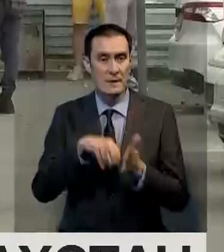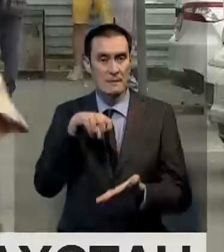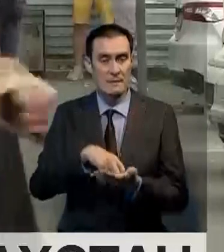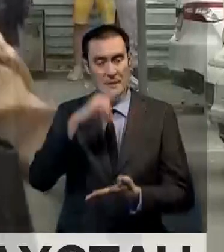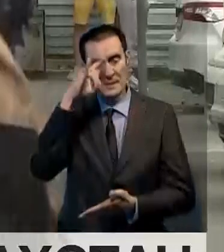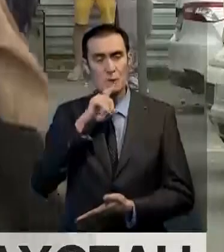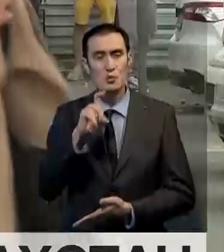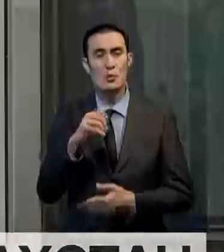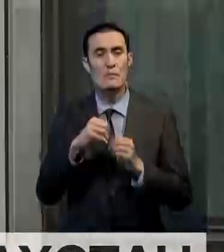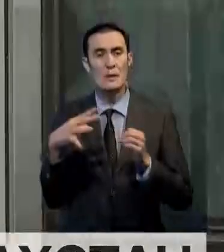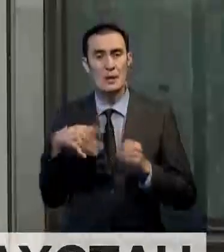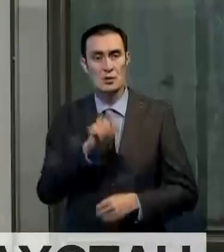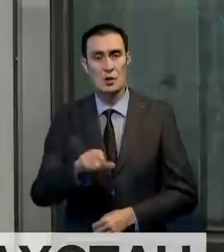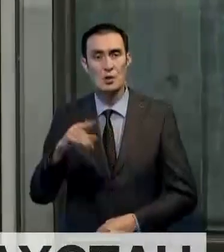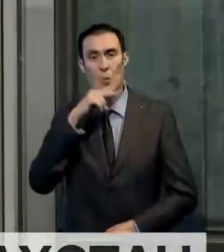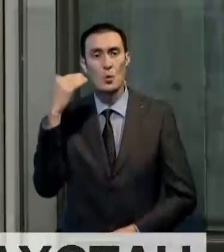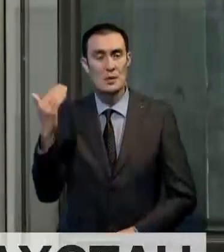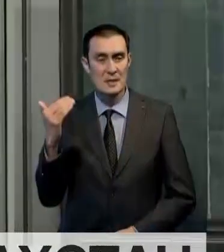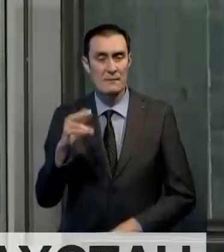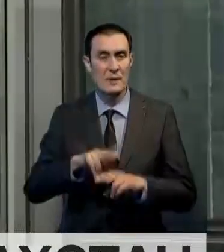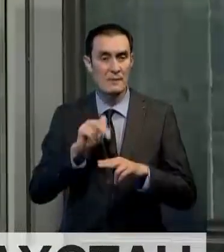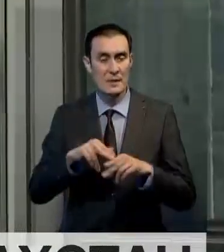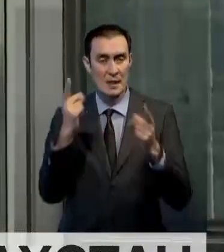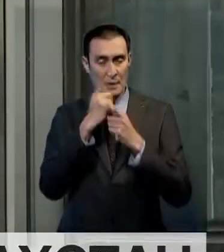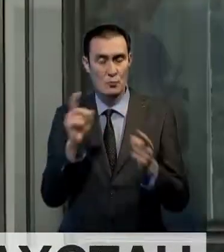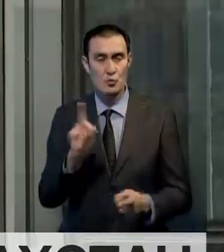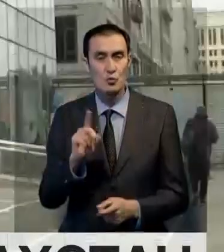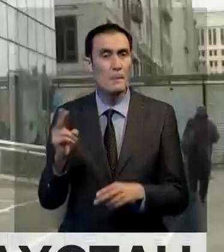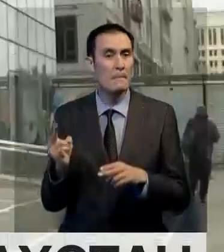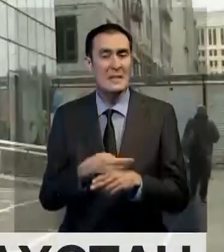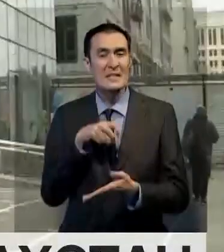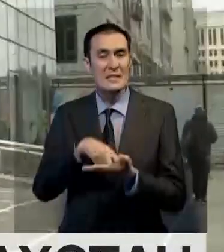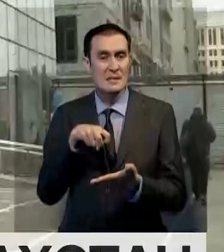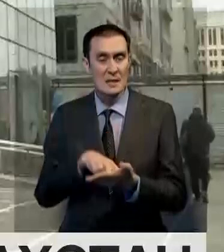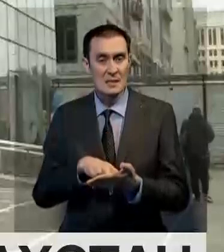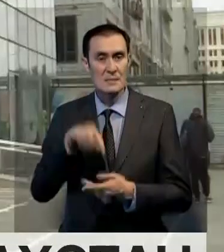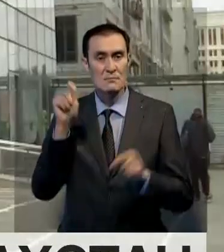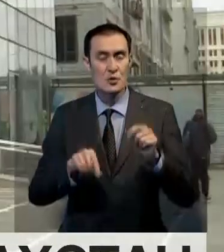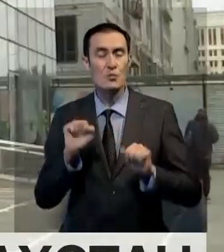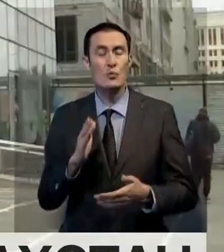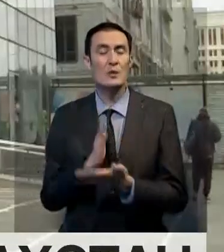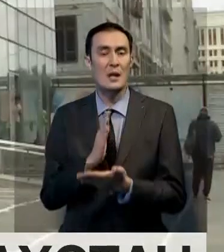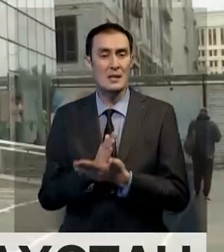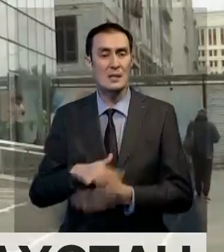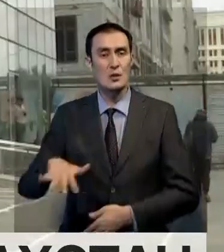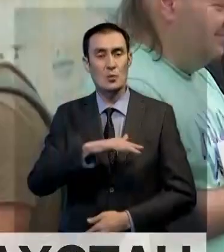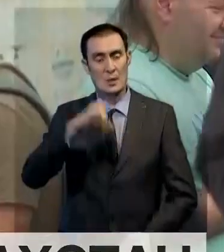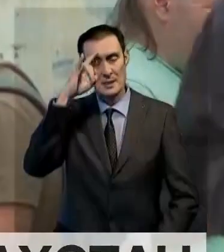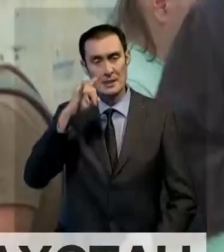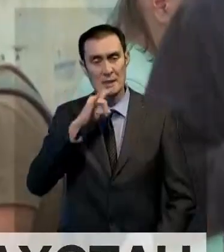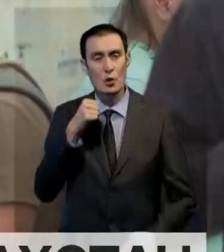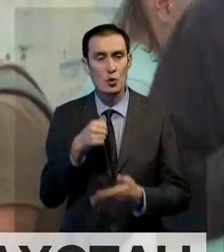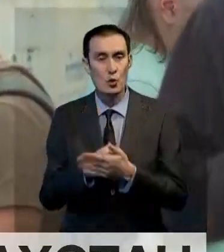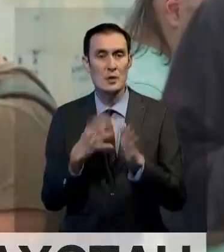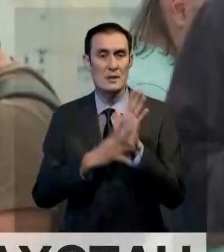подали 115 граждан России. В МВД напомнили, что без регистрации приезжие могут находиться на территории Казахстана